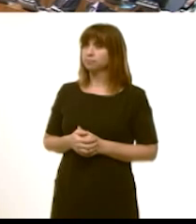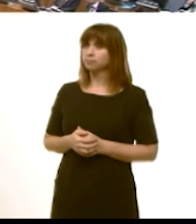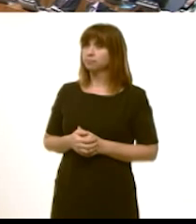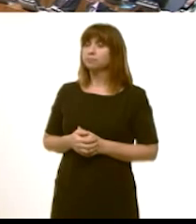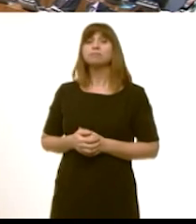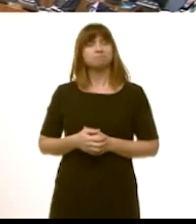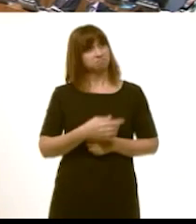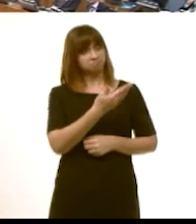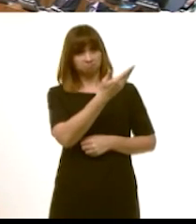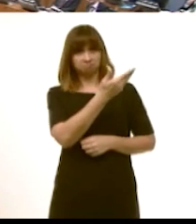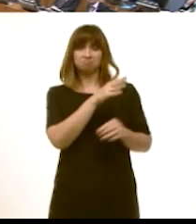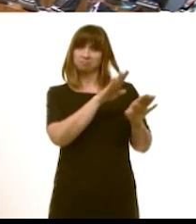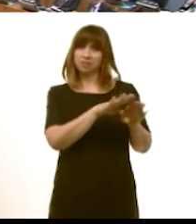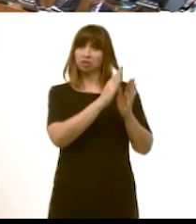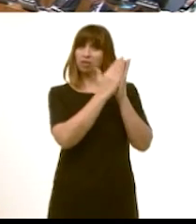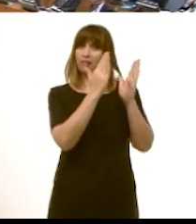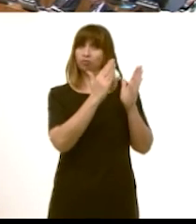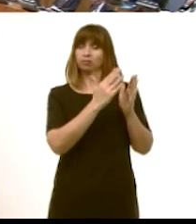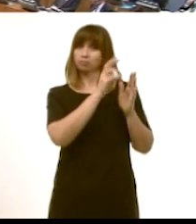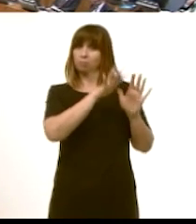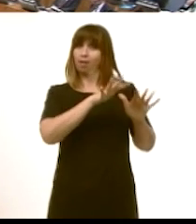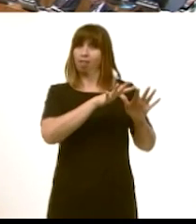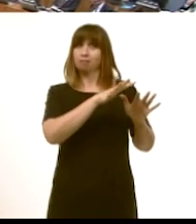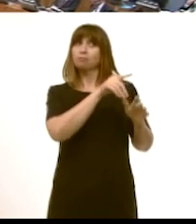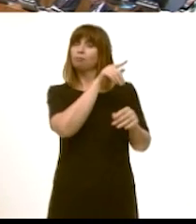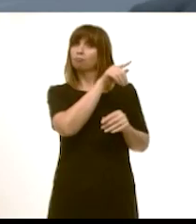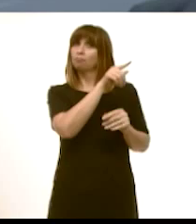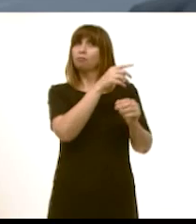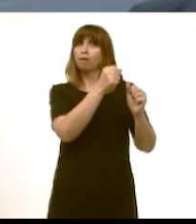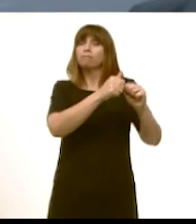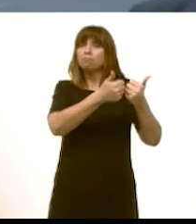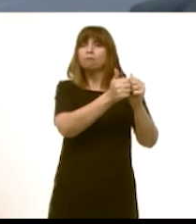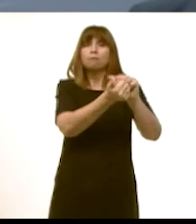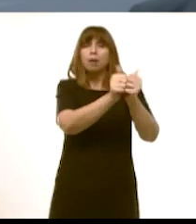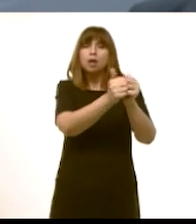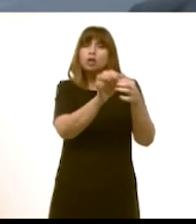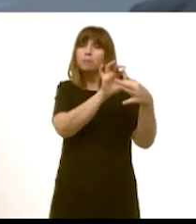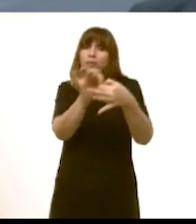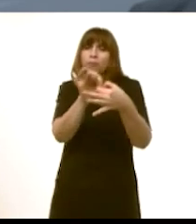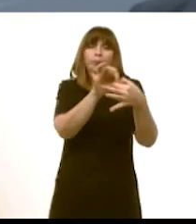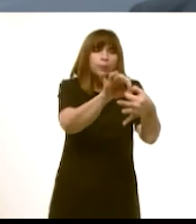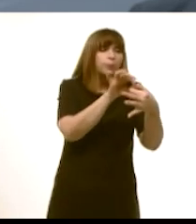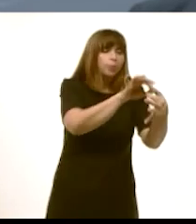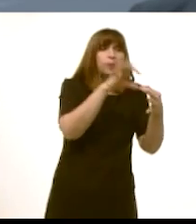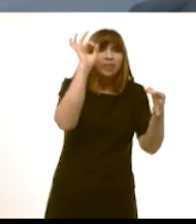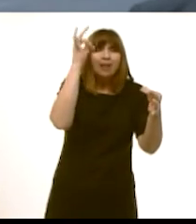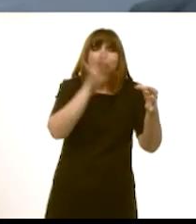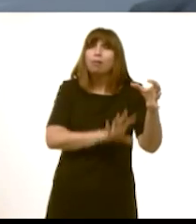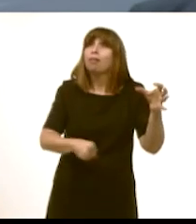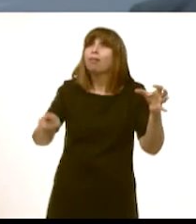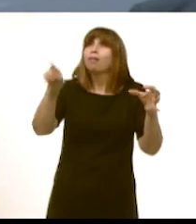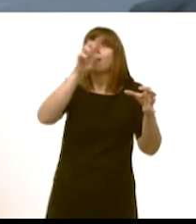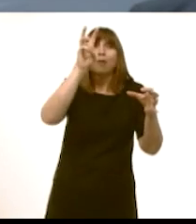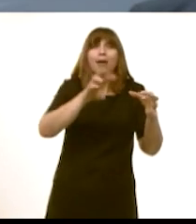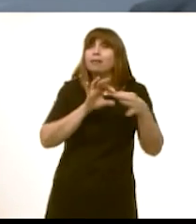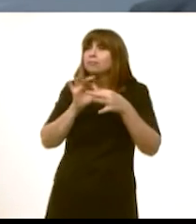rhai amgylchiadau yn gweithio mewn partneriaeth a cynghorau sir ar draws Cymru i gynllunio a datblygu ffyrdd newydd o